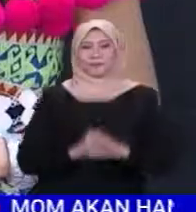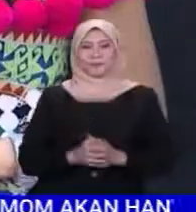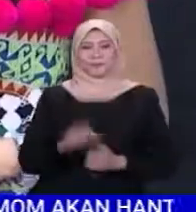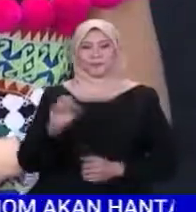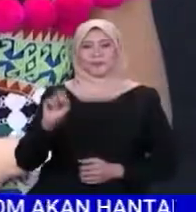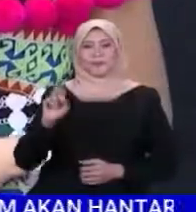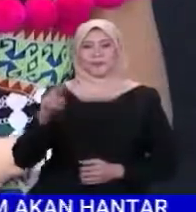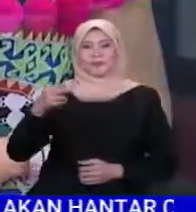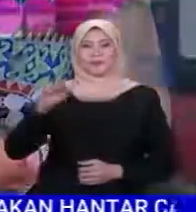Nor RTM